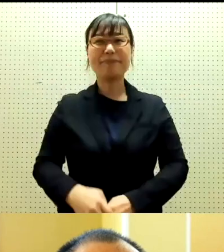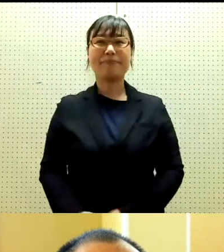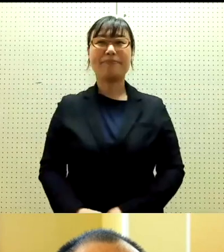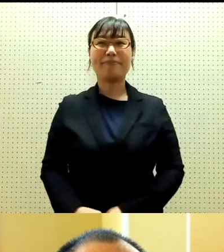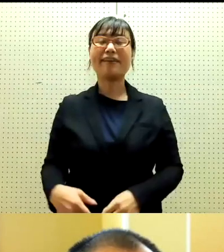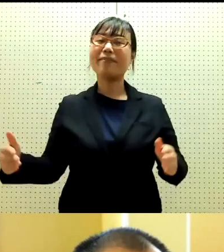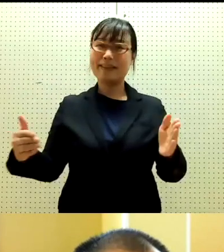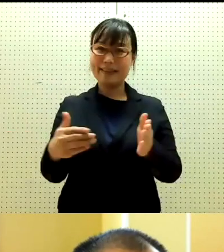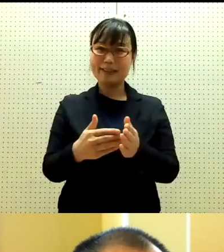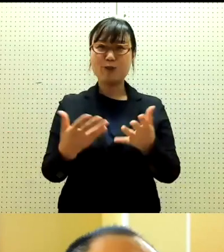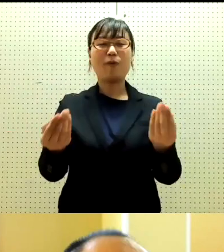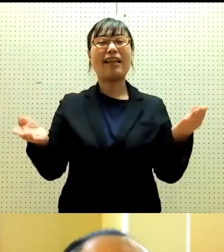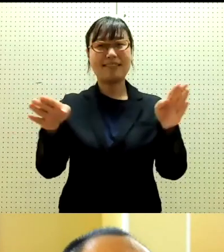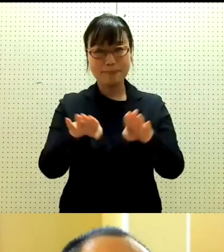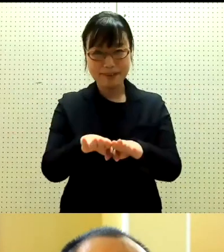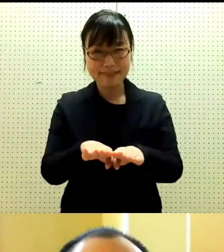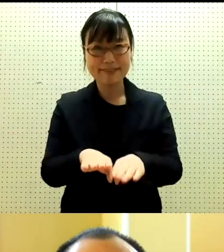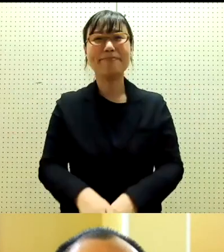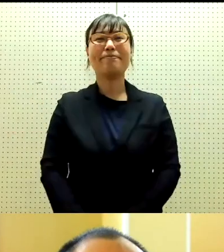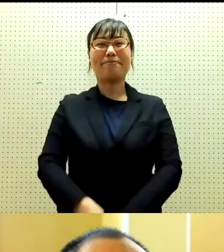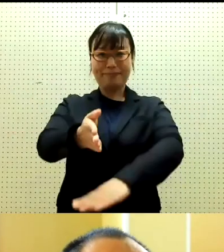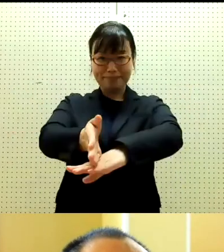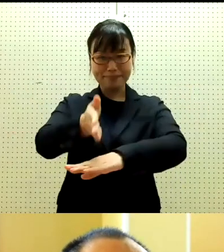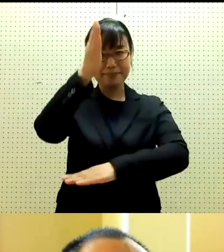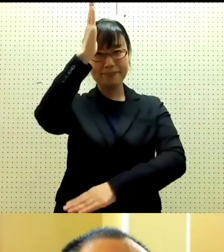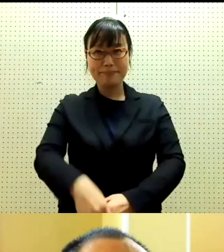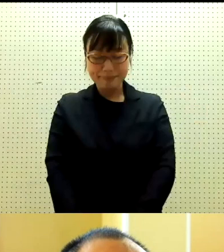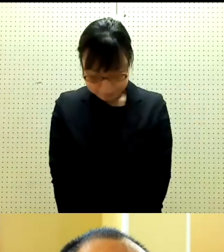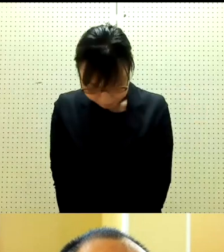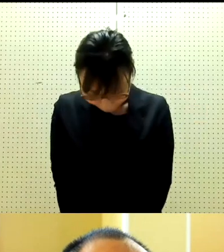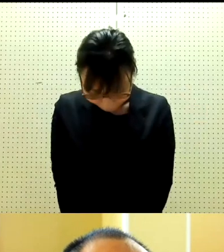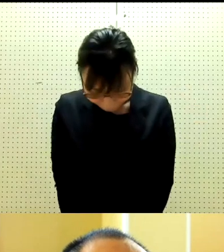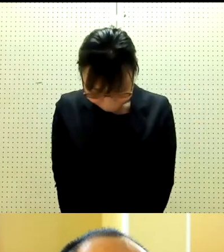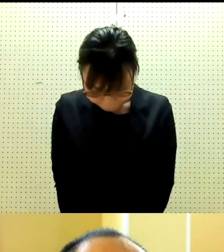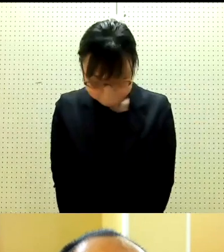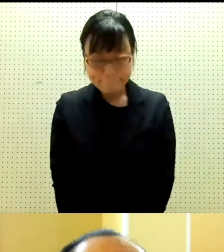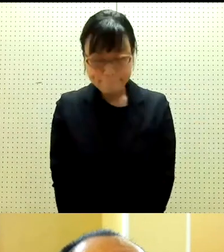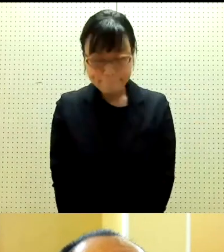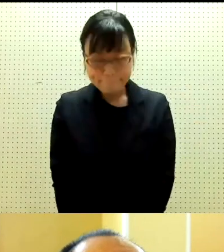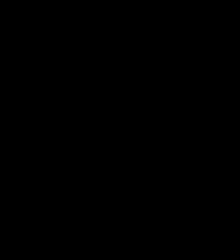します。ありがとうございました。 ありがとうございました。